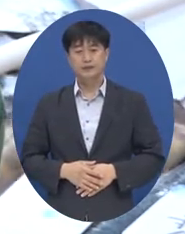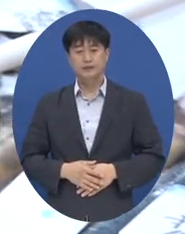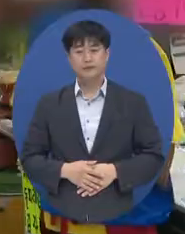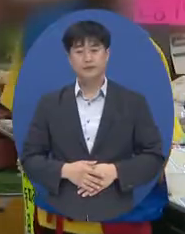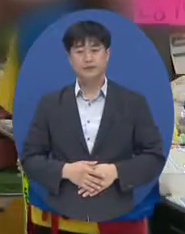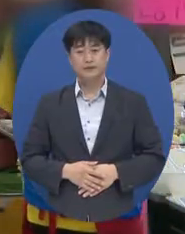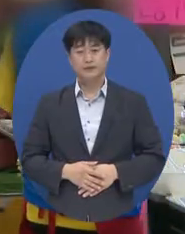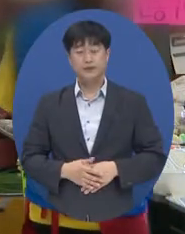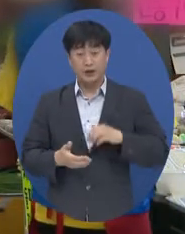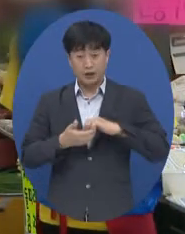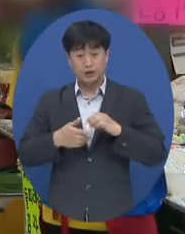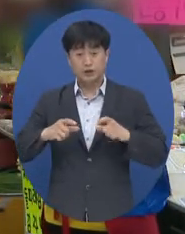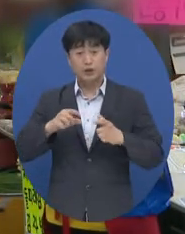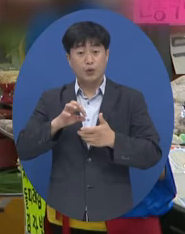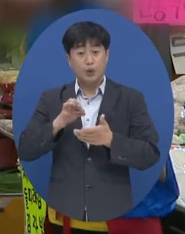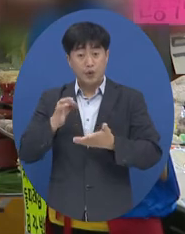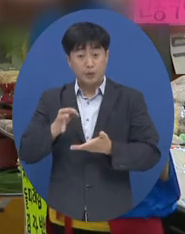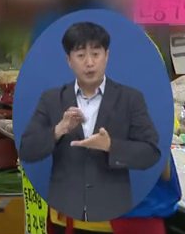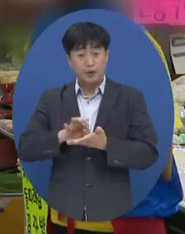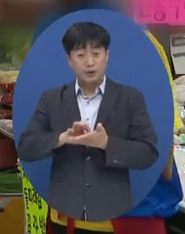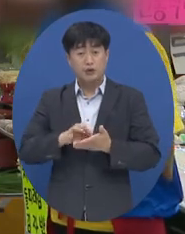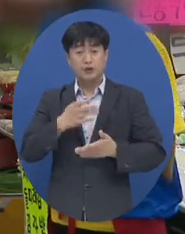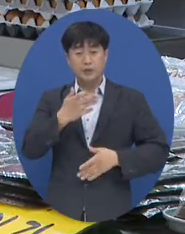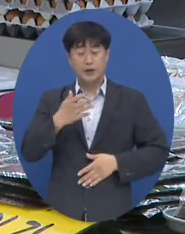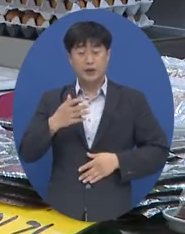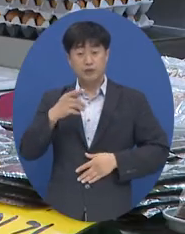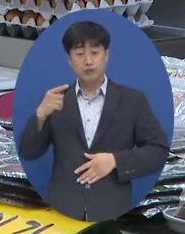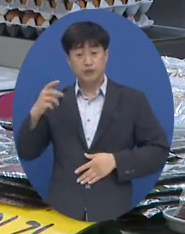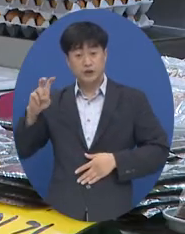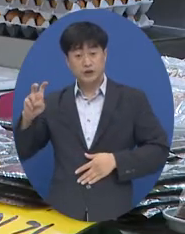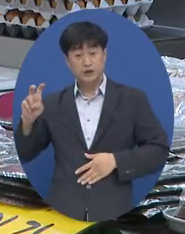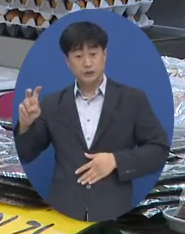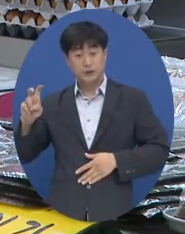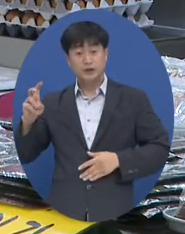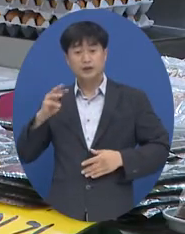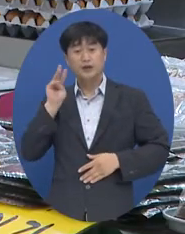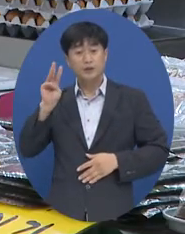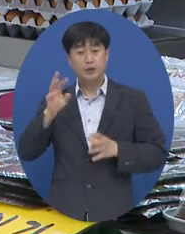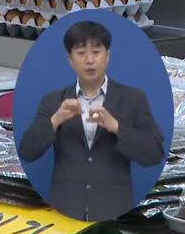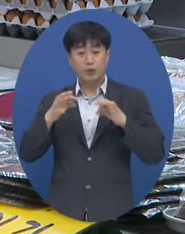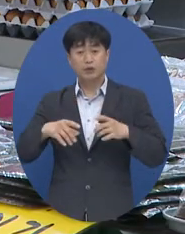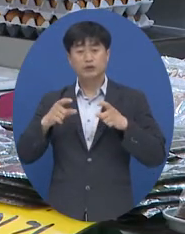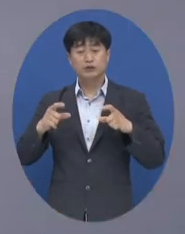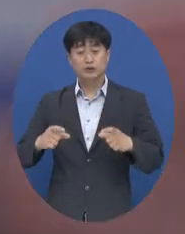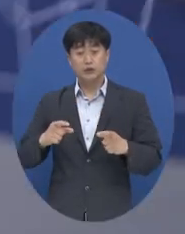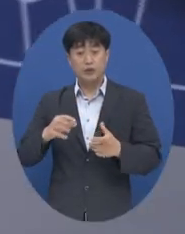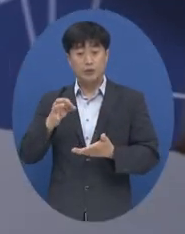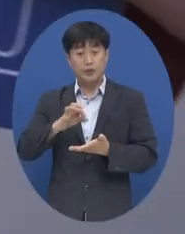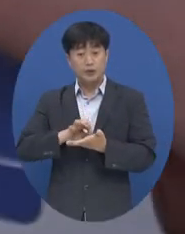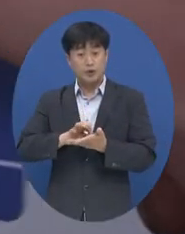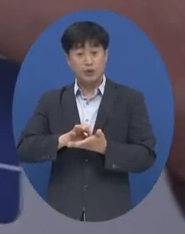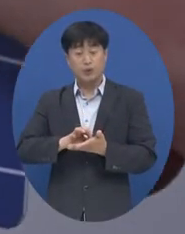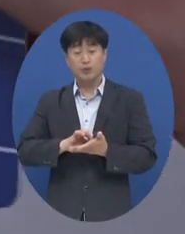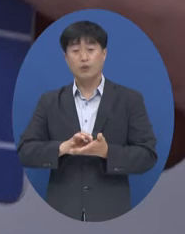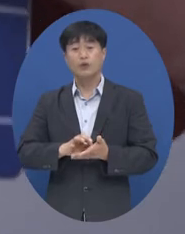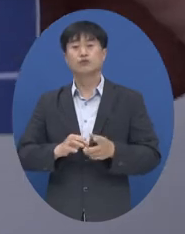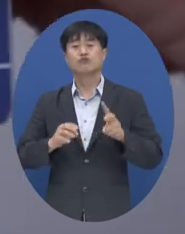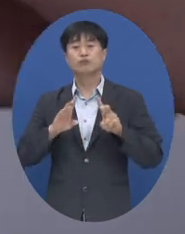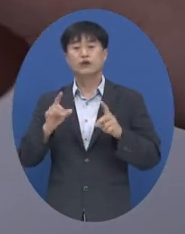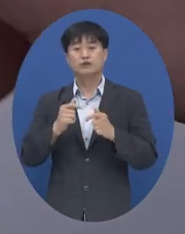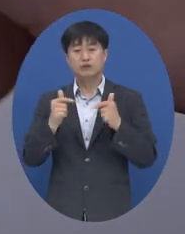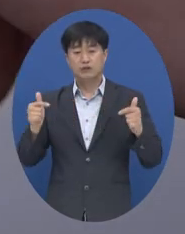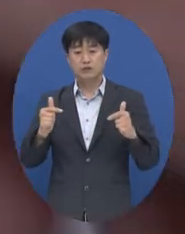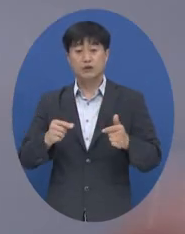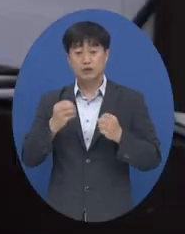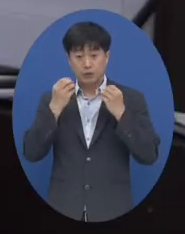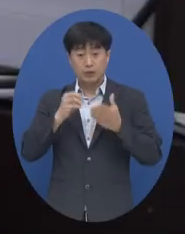드립니다. 한정판 지역화폐가 시작된 18일부터 20일까지 3일 동안 지역화폐 사용액은 2배 넘게 증가했고